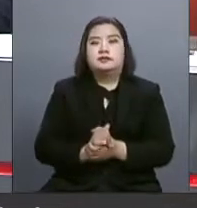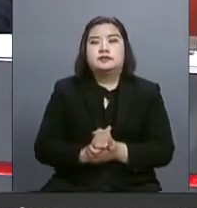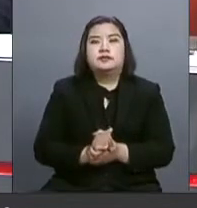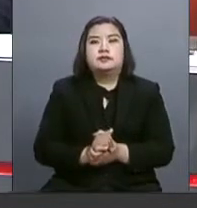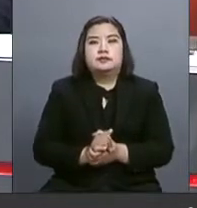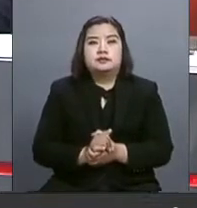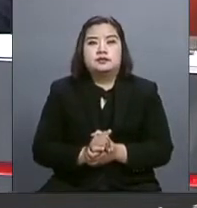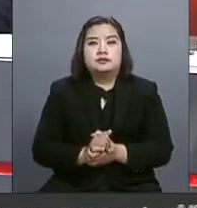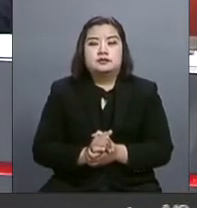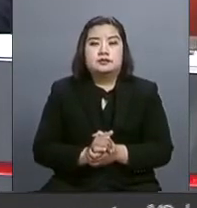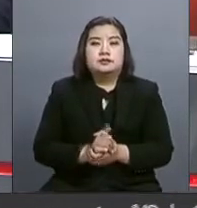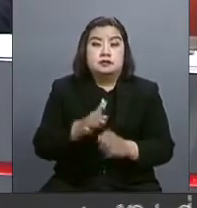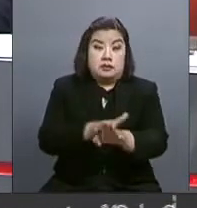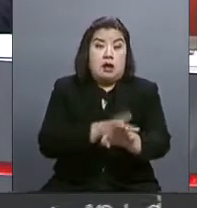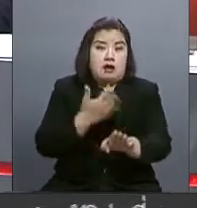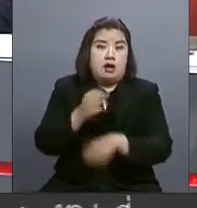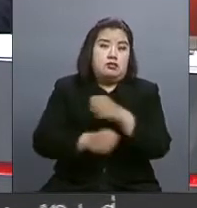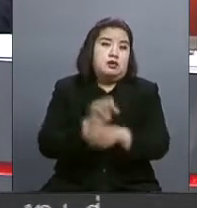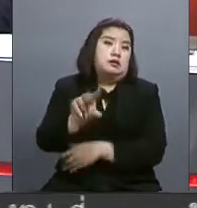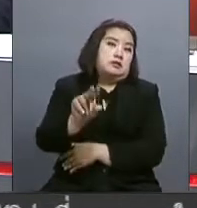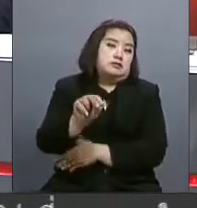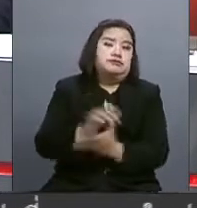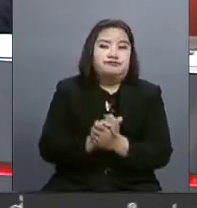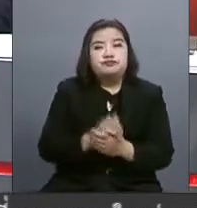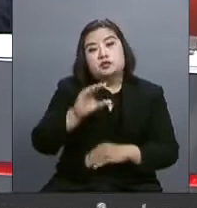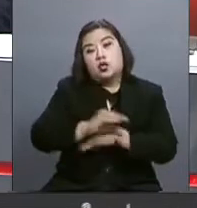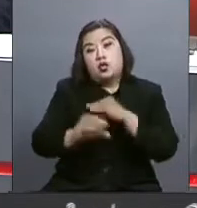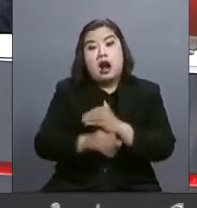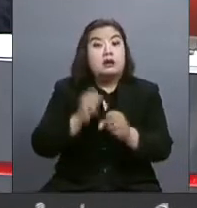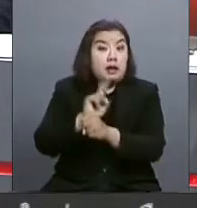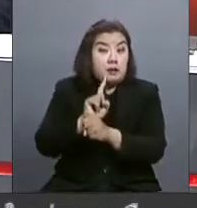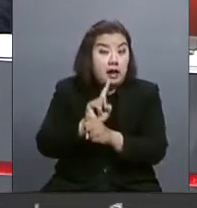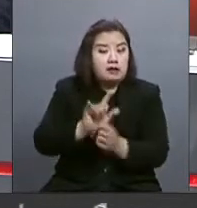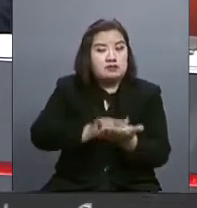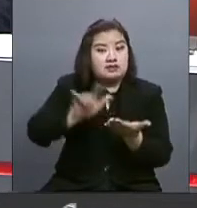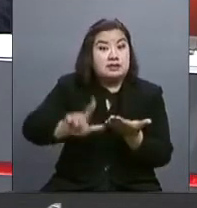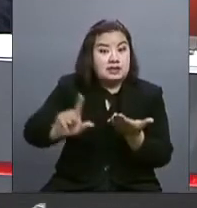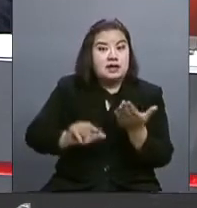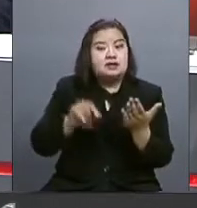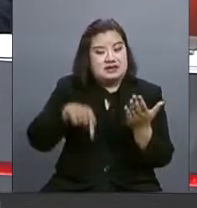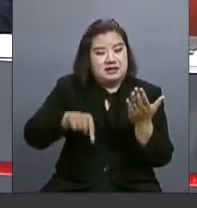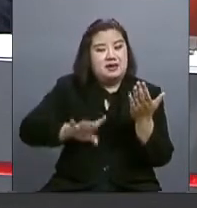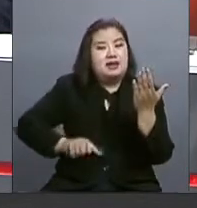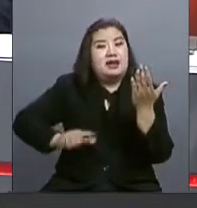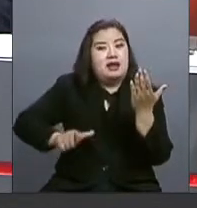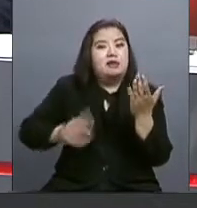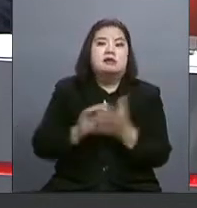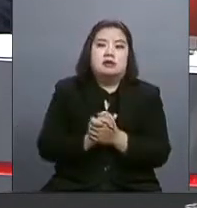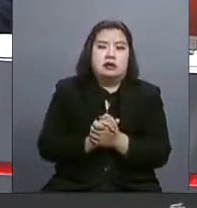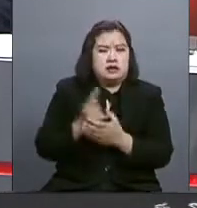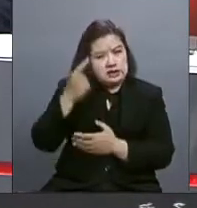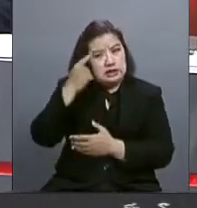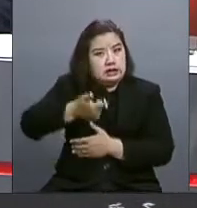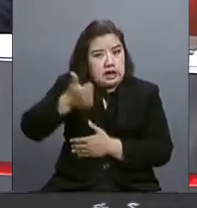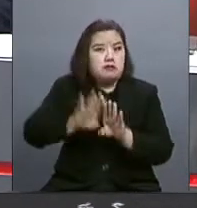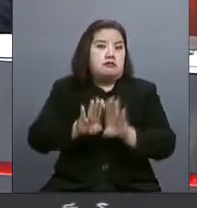หลังจากรอคอยมานานกว่า30ปีในที่สุดโครงการสร้างสนามบินในพื้นที่จังหวัดยะลาก็มีความคืบหน้านะคะคาดการว่าจะเปิดใช้งานอย่าง